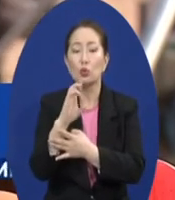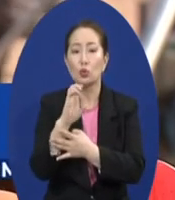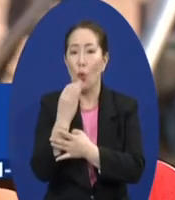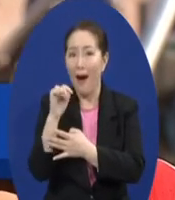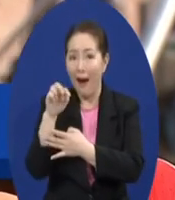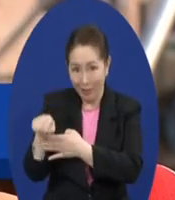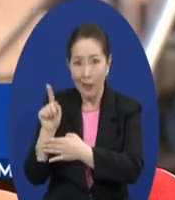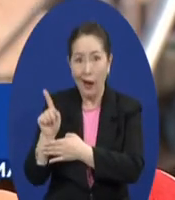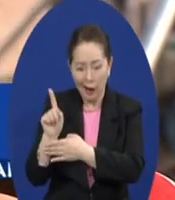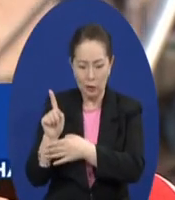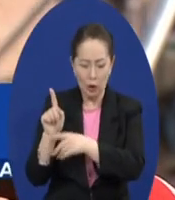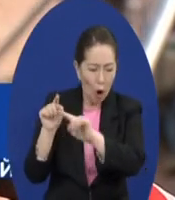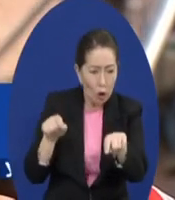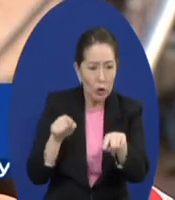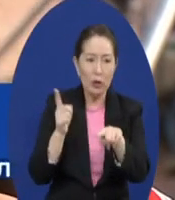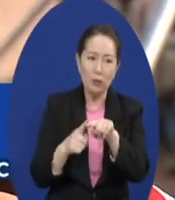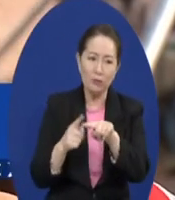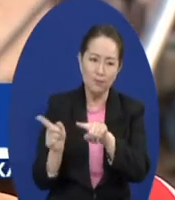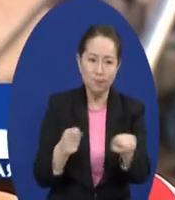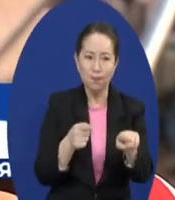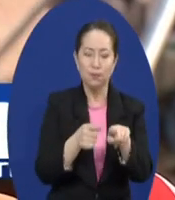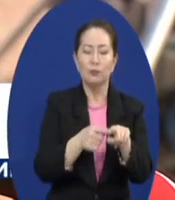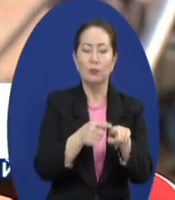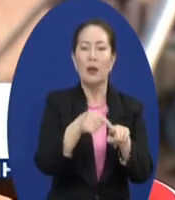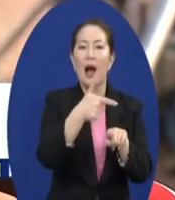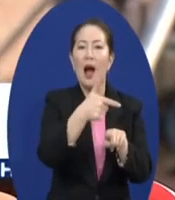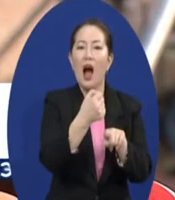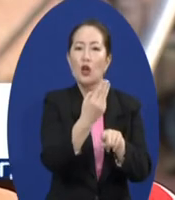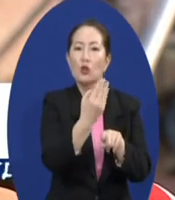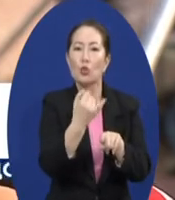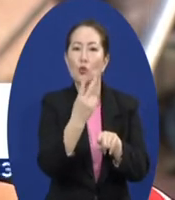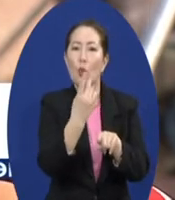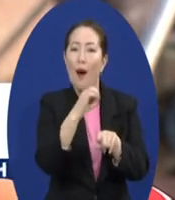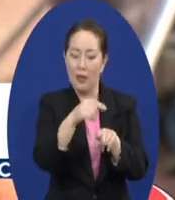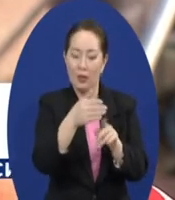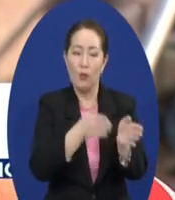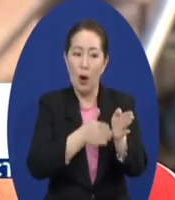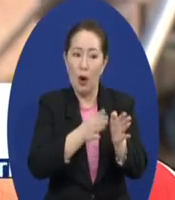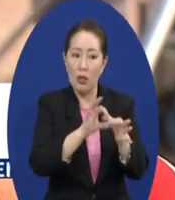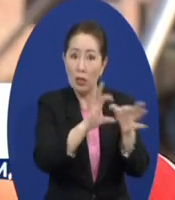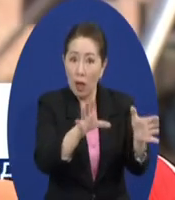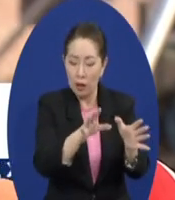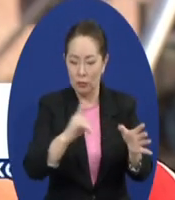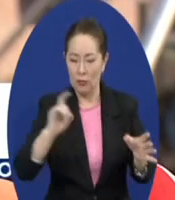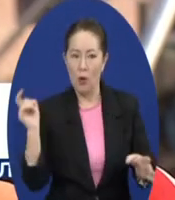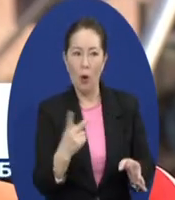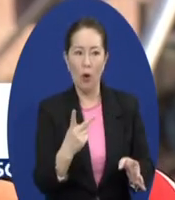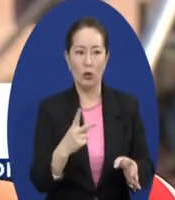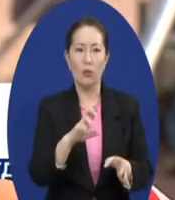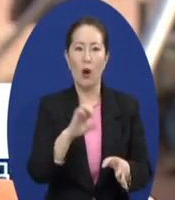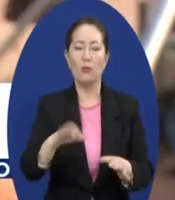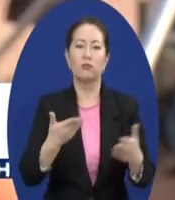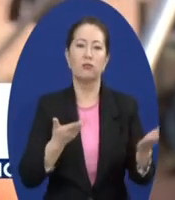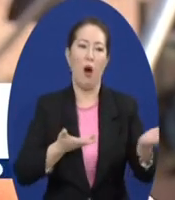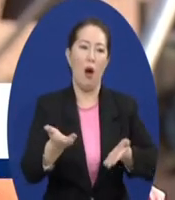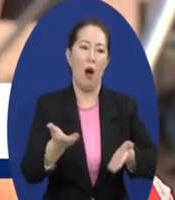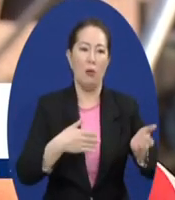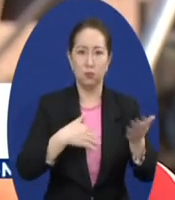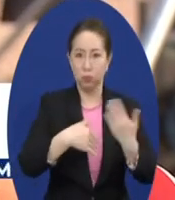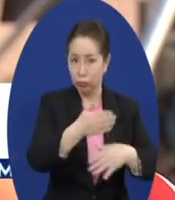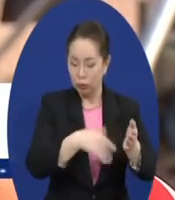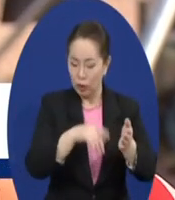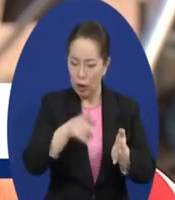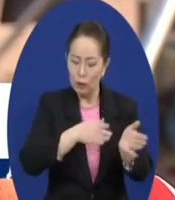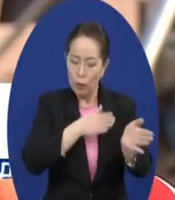зам ашиглалтанд ороод ирсний дараа бол хоёр дахь бомб нэгдээд эхэлж байна. За 5 дахь Зүүн Баян чиглэлийн төмөр зам одоо ингээд энэ галт тэрэг